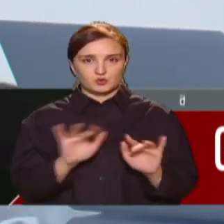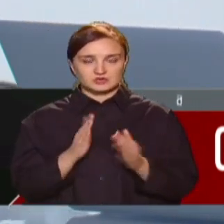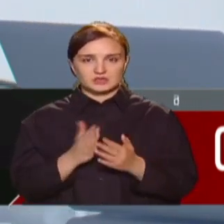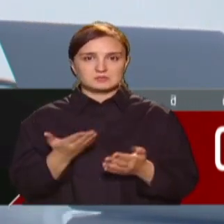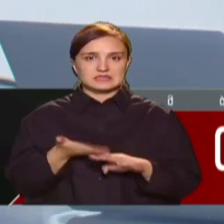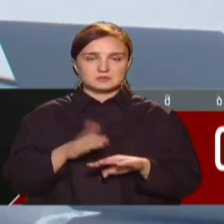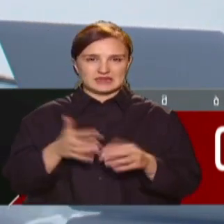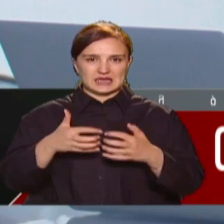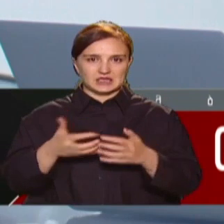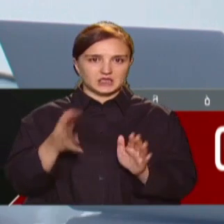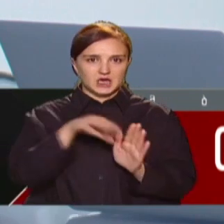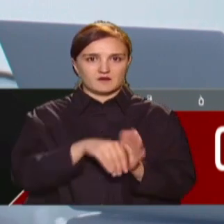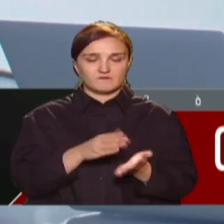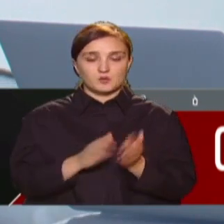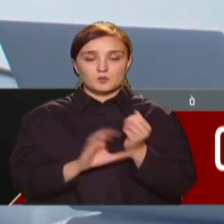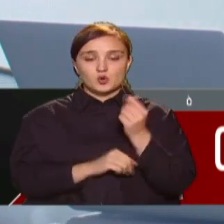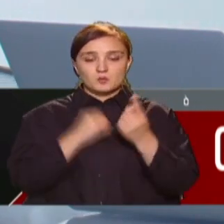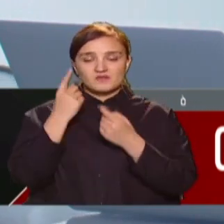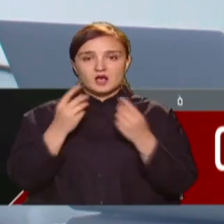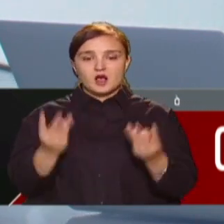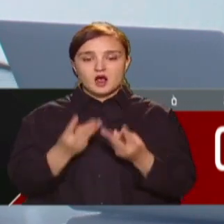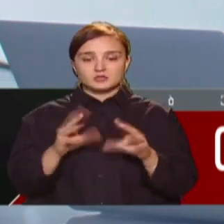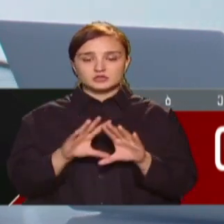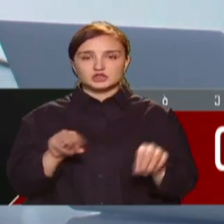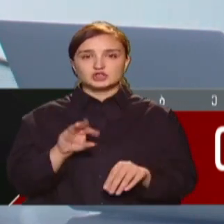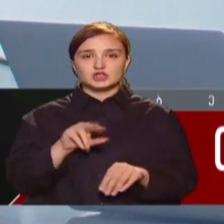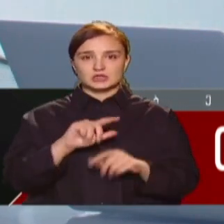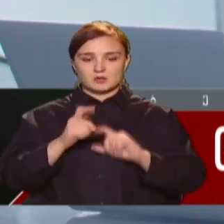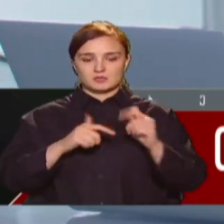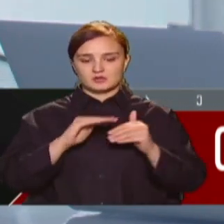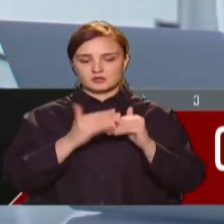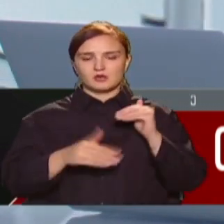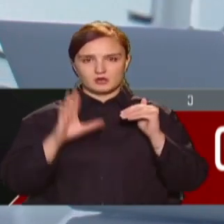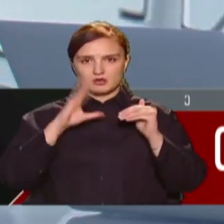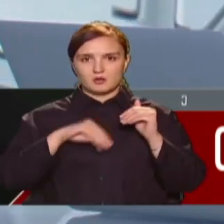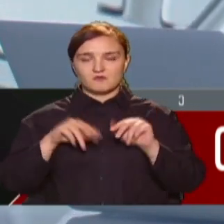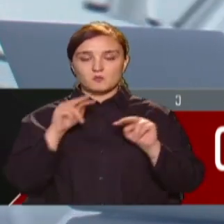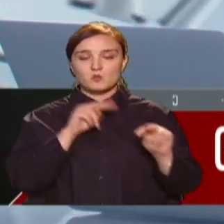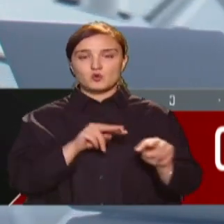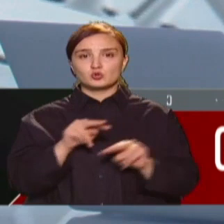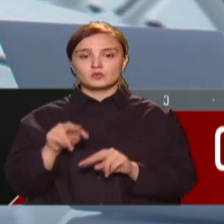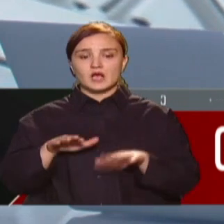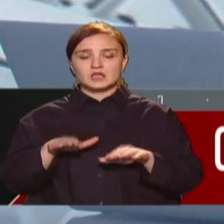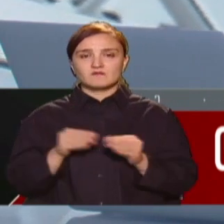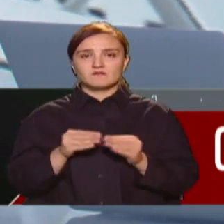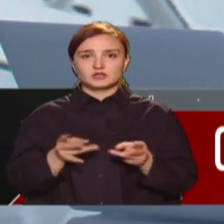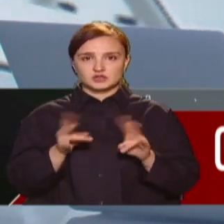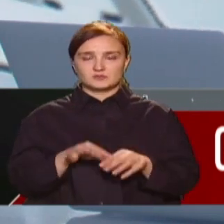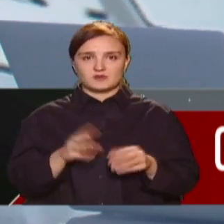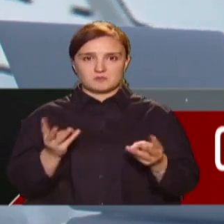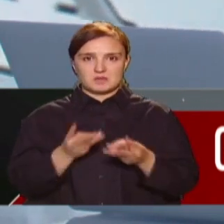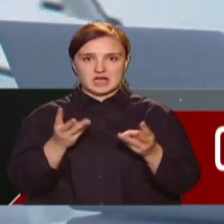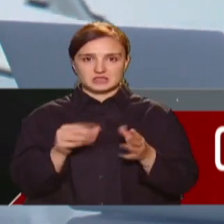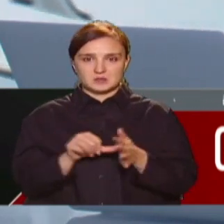zime tehnicat. Polomonacene bit chandris localize ba shieldism tisperzet moherhtatumca monitoringis miznit adgilzer chebian mekhandre